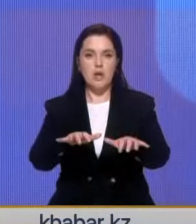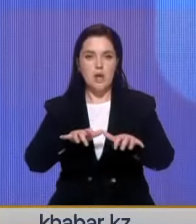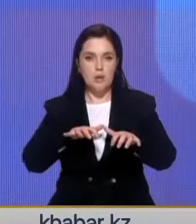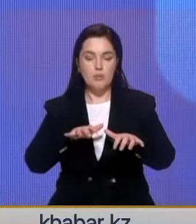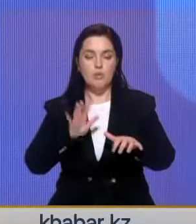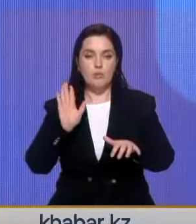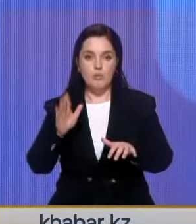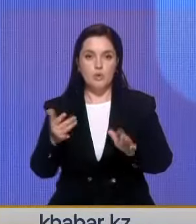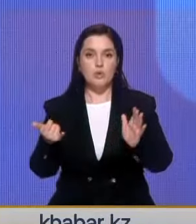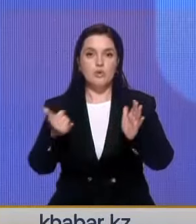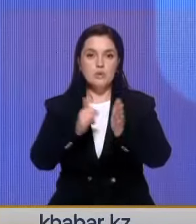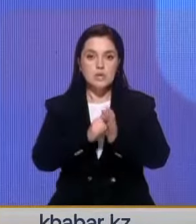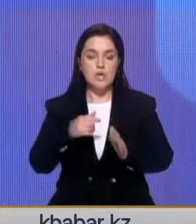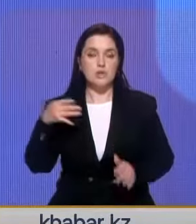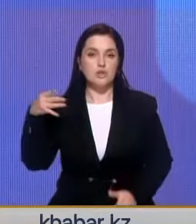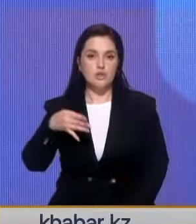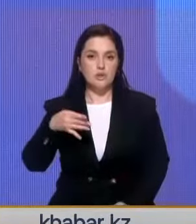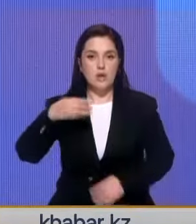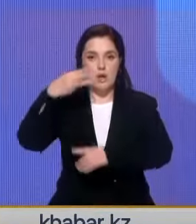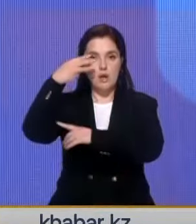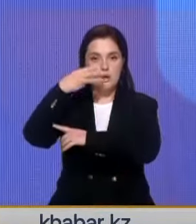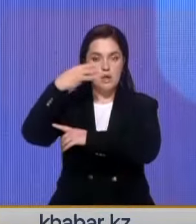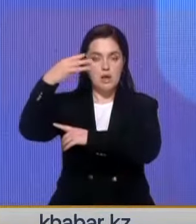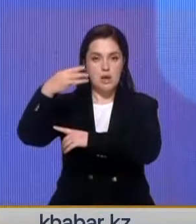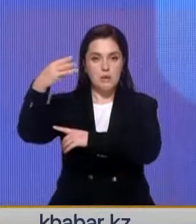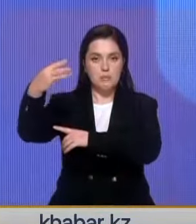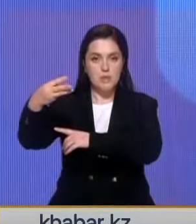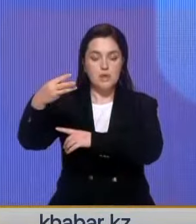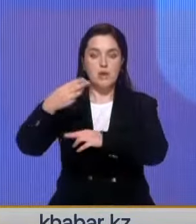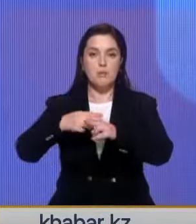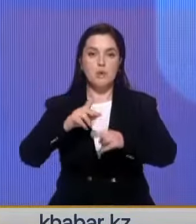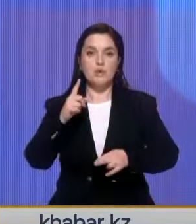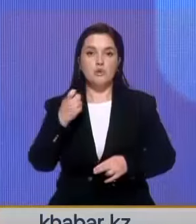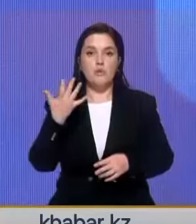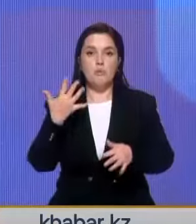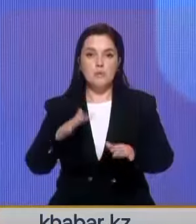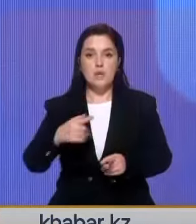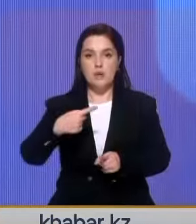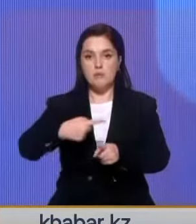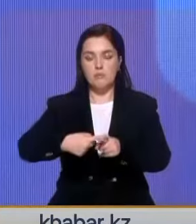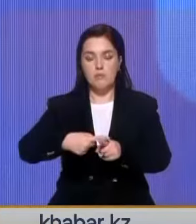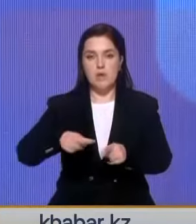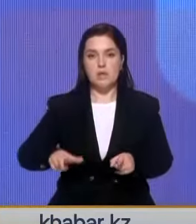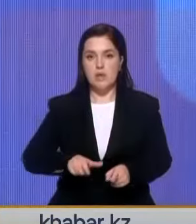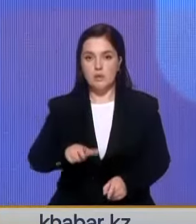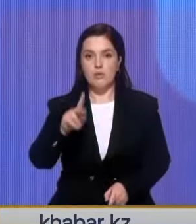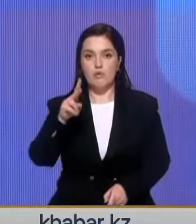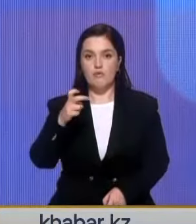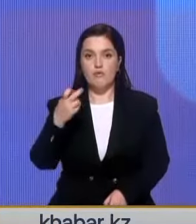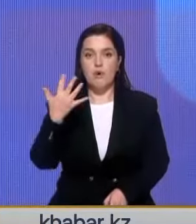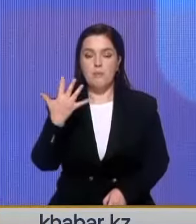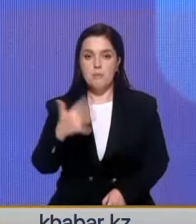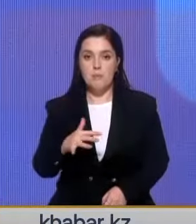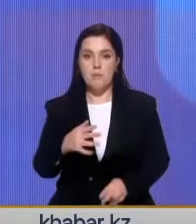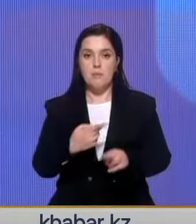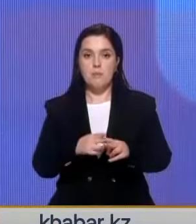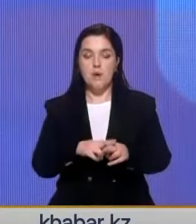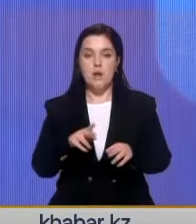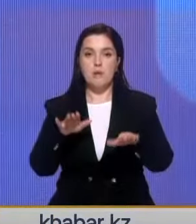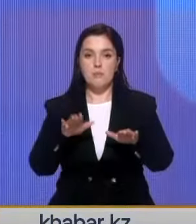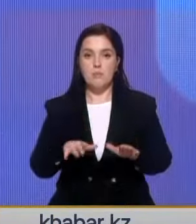установлены 4.000 камер в общественных местах 150 перекрёстках на 250 линейных и двадцати